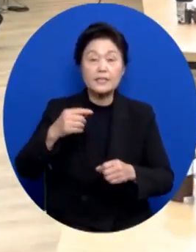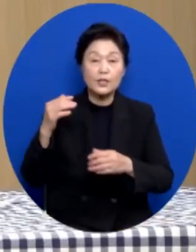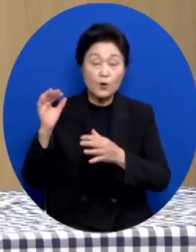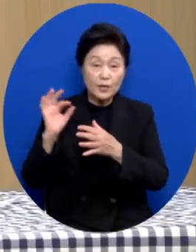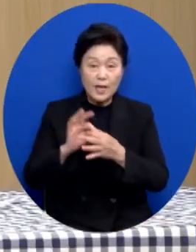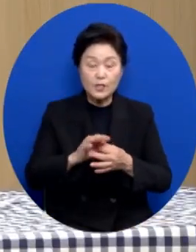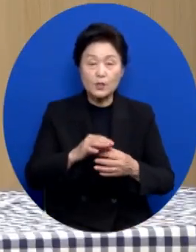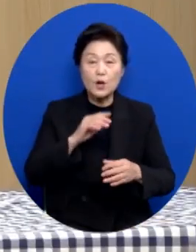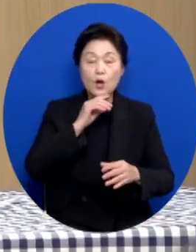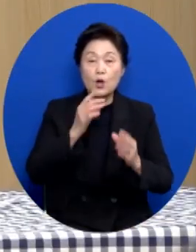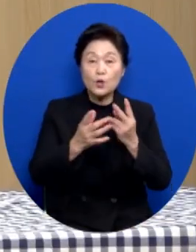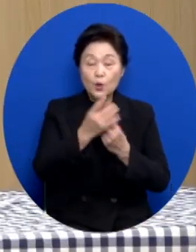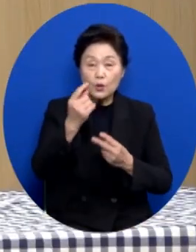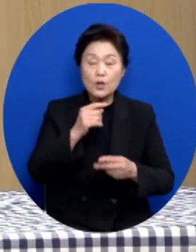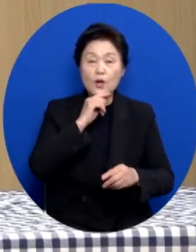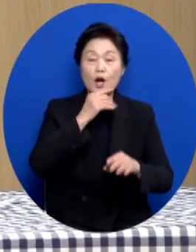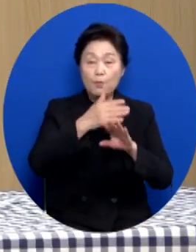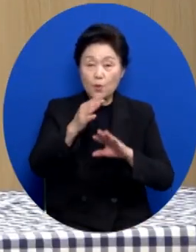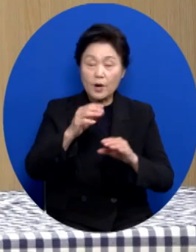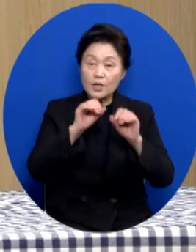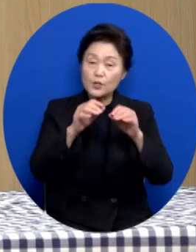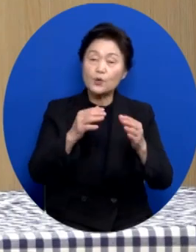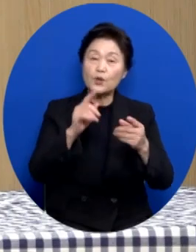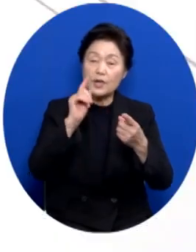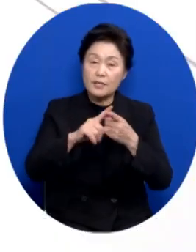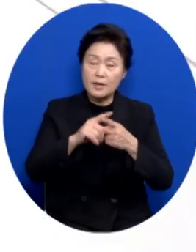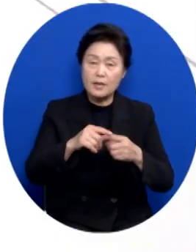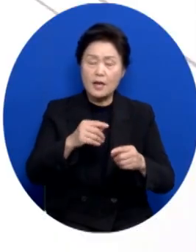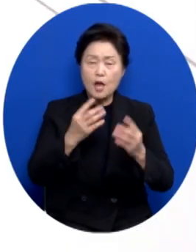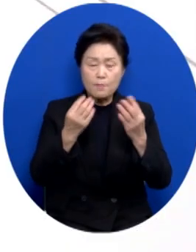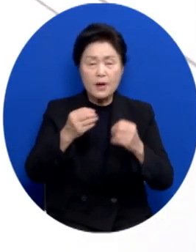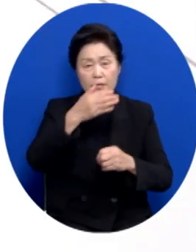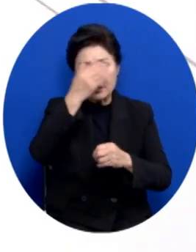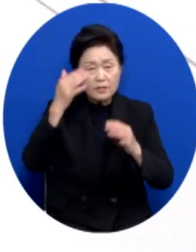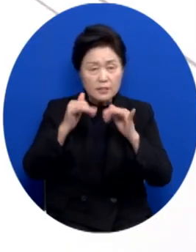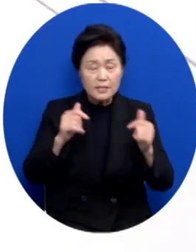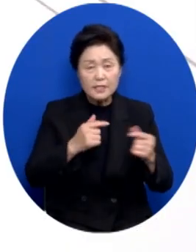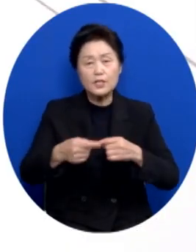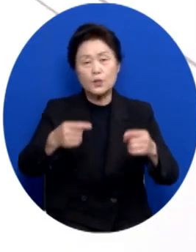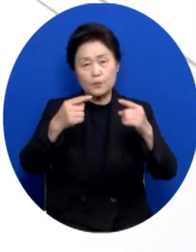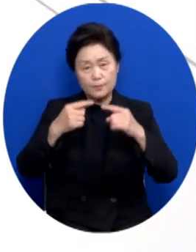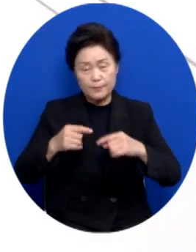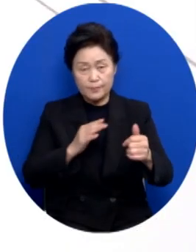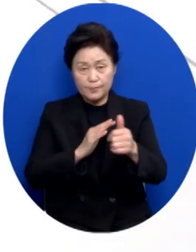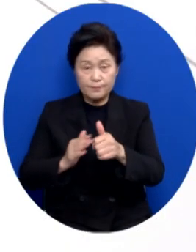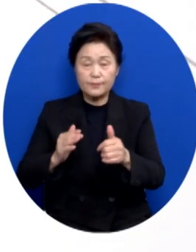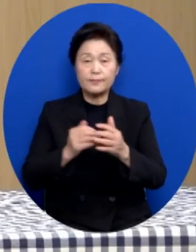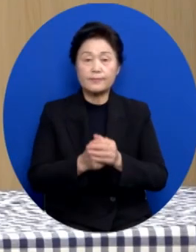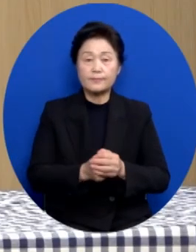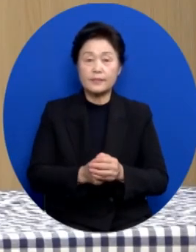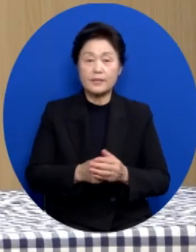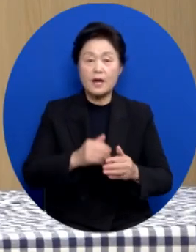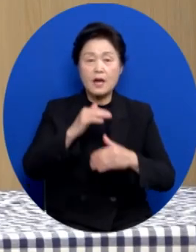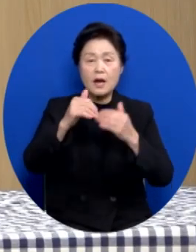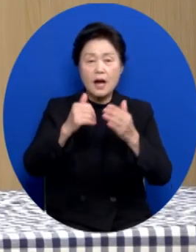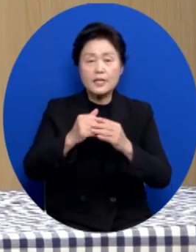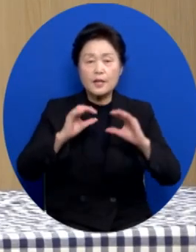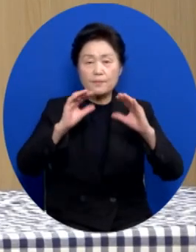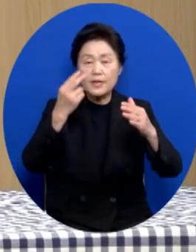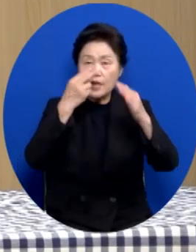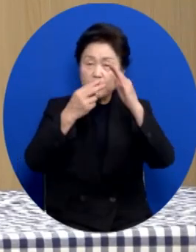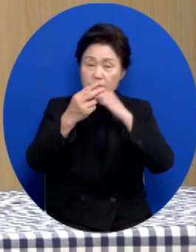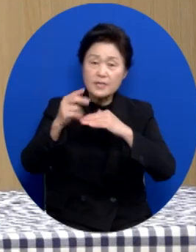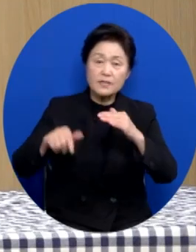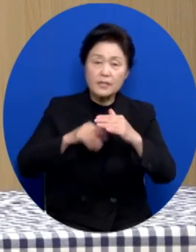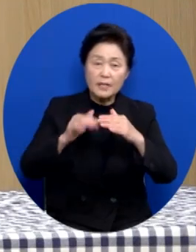북한 선교의 비전을 가진 많은 젊은이들이 함께할 수 있기를 소망했습니다. 하나님 나라의 비전 안에서